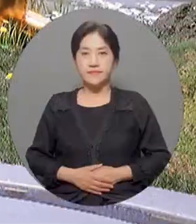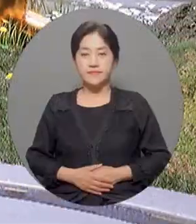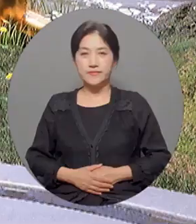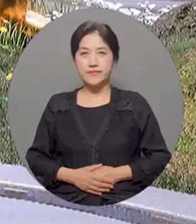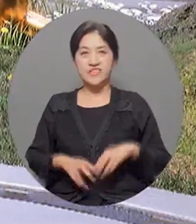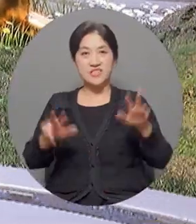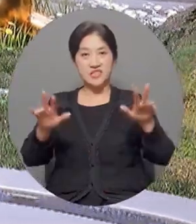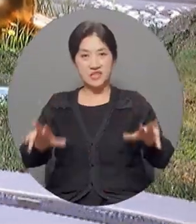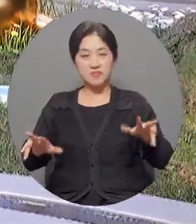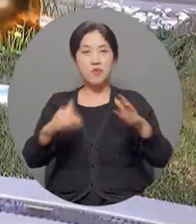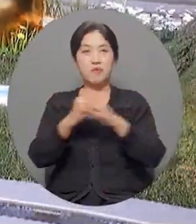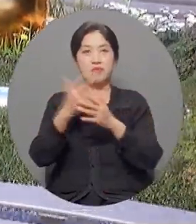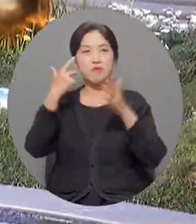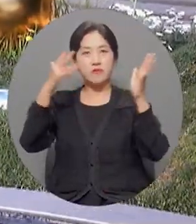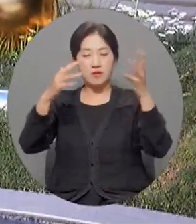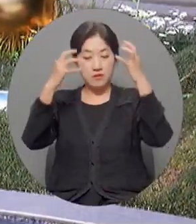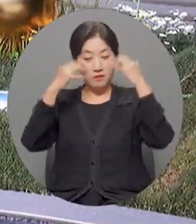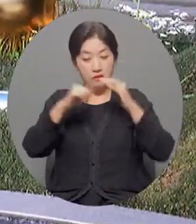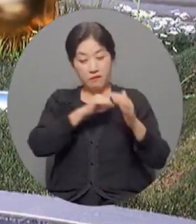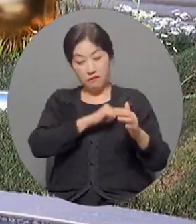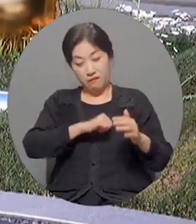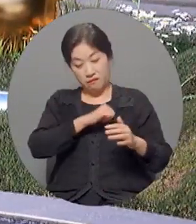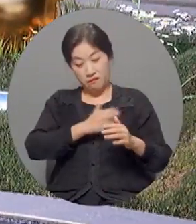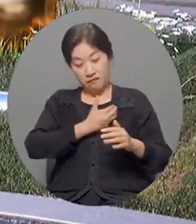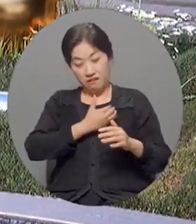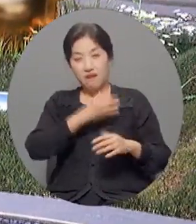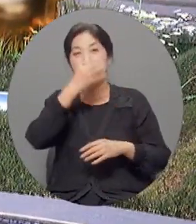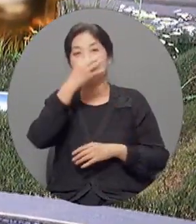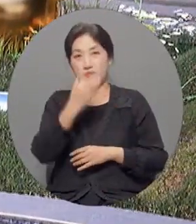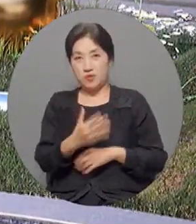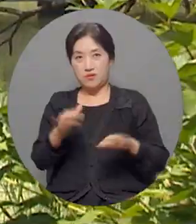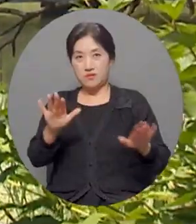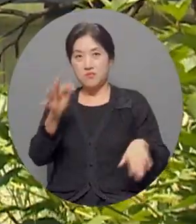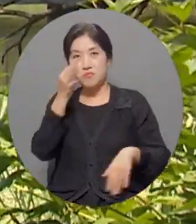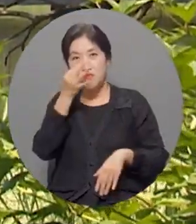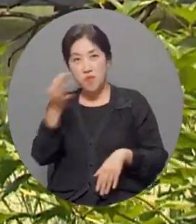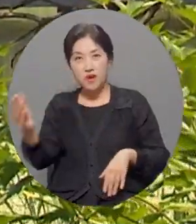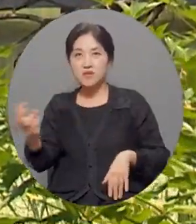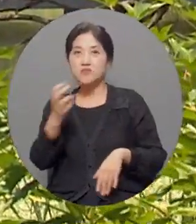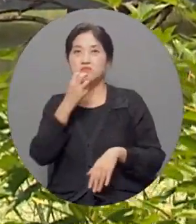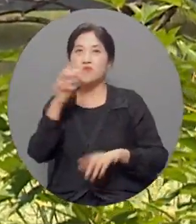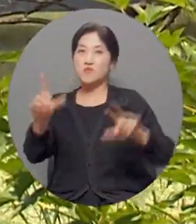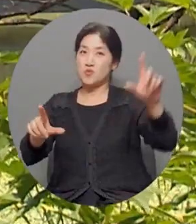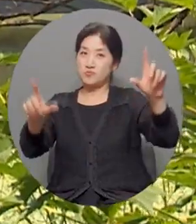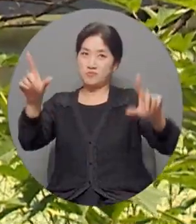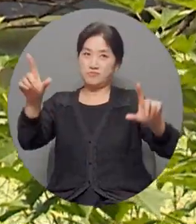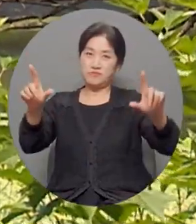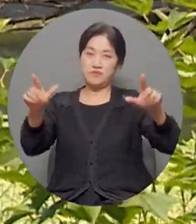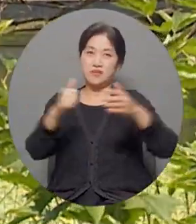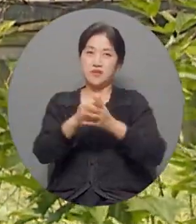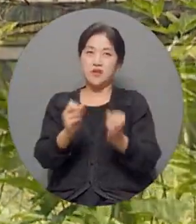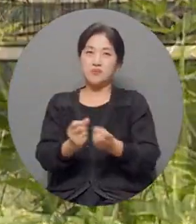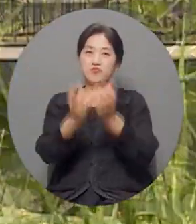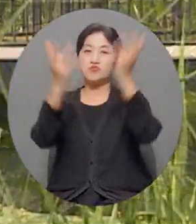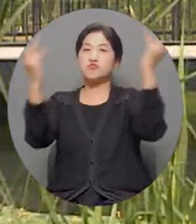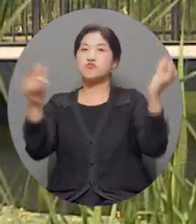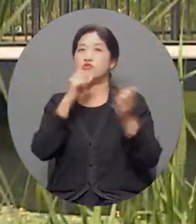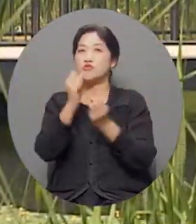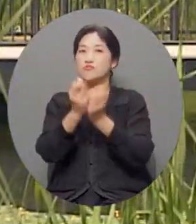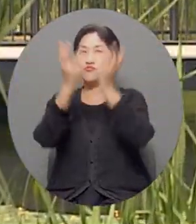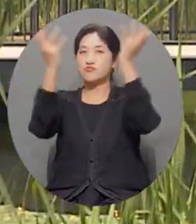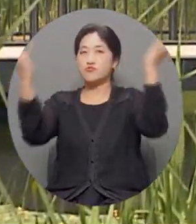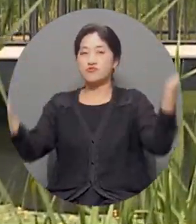네, 이번 주는 더위를 견디느라 힘들지 않으셨나요? 지금 보시는 건 오늘 서울의 모습인데요. 분수대가 도심에 쌓인